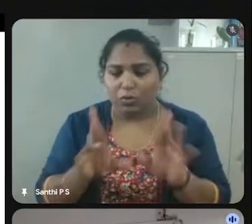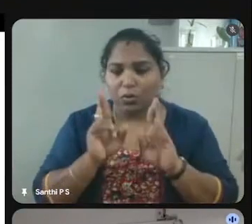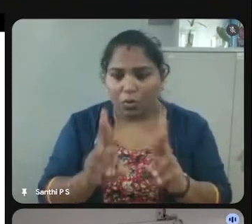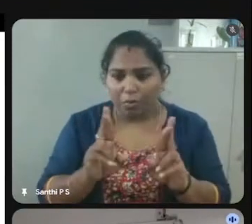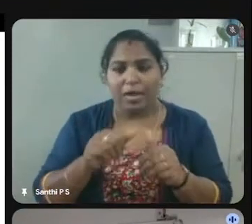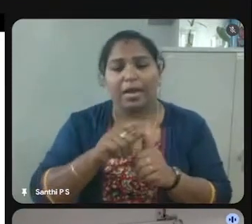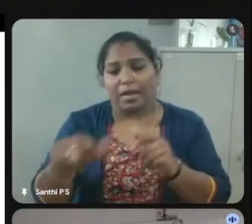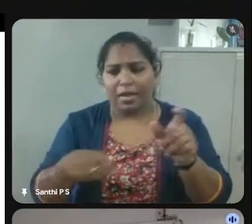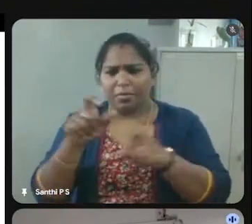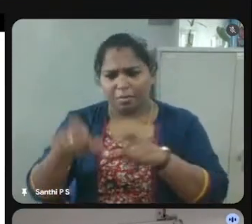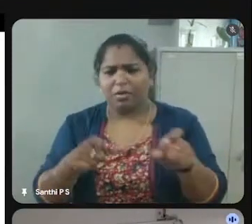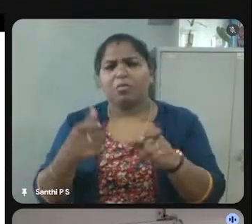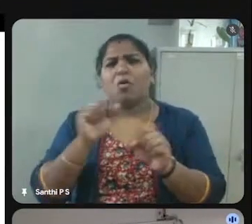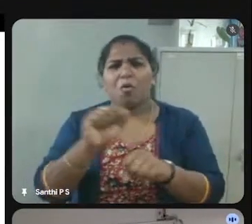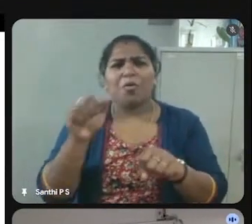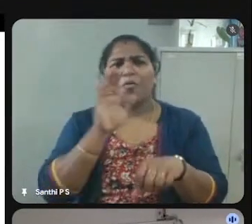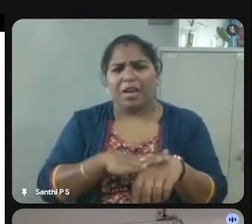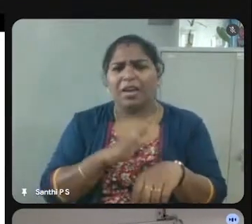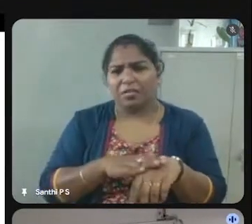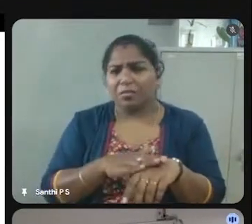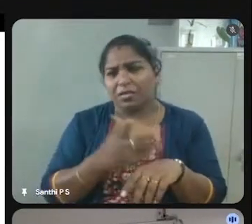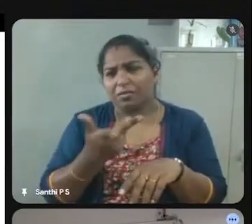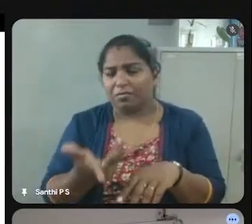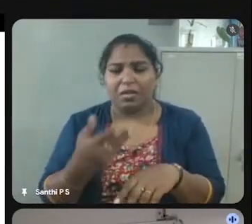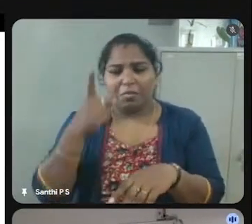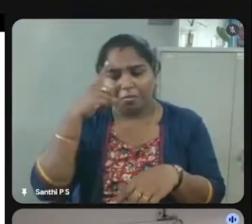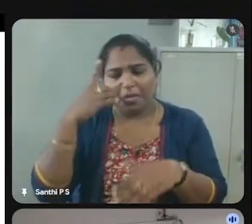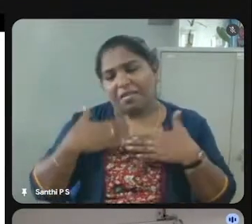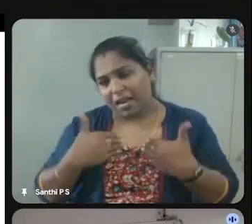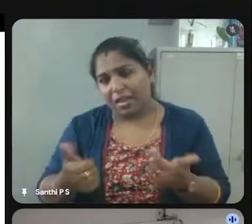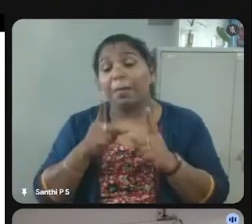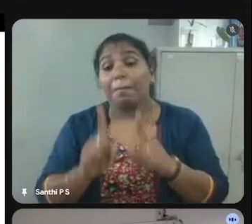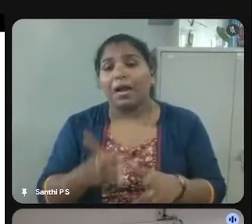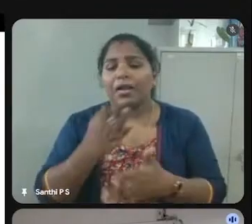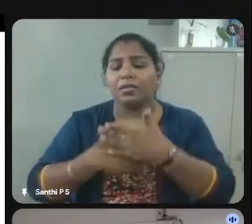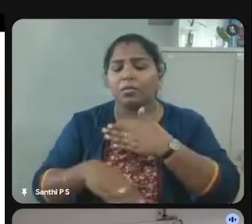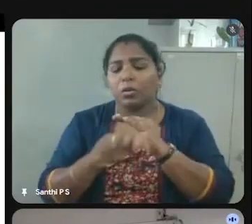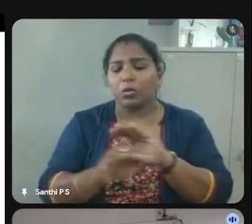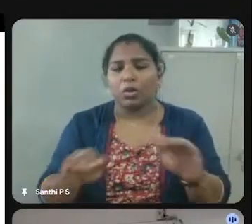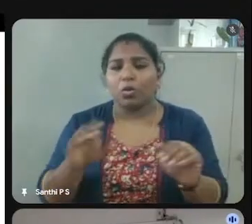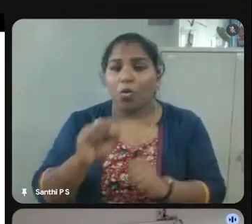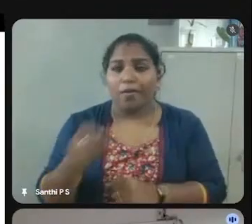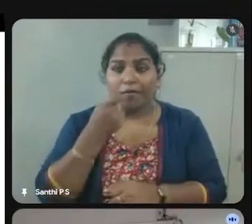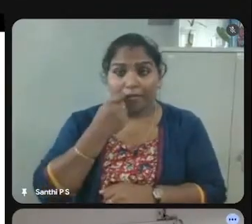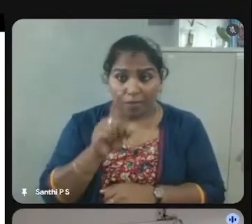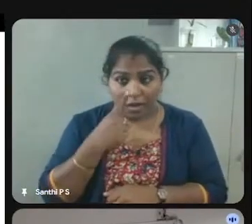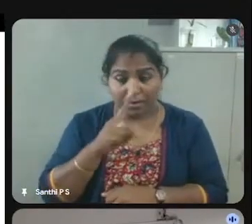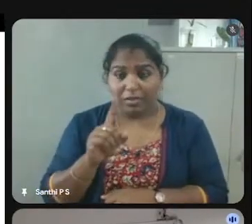തോന്നുന്ന കാര്യങ്ങളൊക്കെ തന്നെയാണ് മാനസികാരോഗ്യ ബുദ്ധിമുട്ടുകൾ. പക്ഷേ ഭിന്നശേഷിക്കാരായിട്ടുള്ള കുഞ്ഞുങ്ങളുടെ പേരൻസിന് കുട്ടിയുടെ